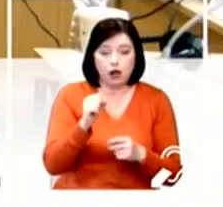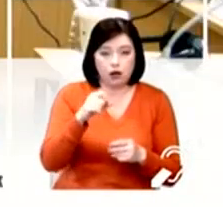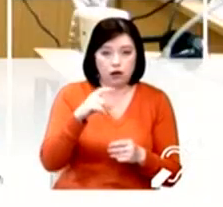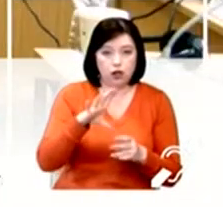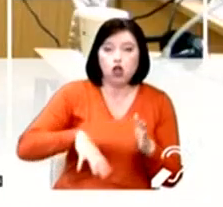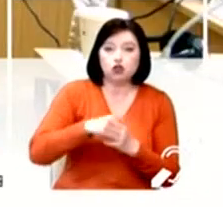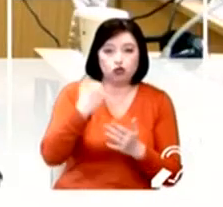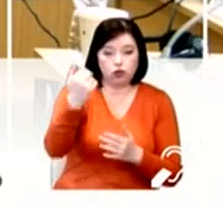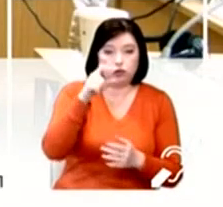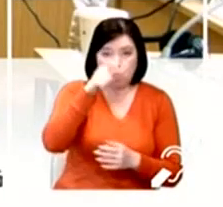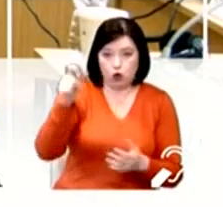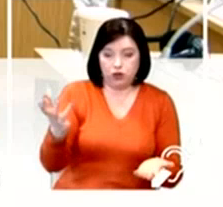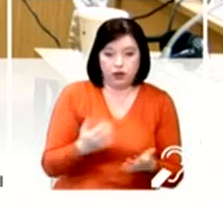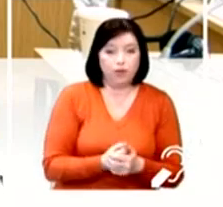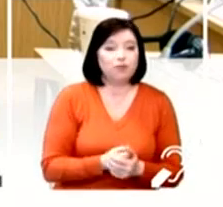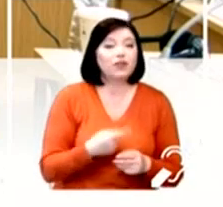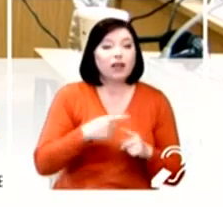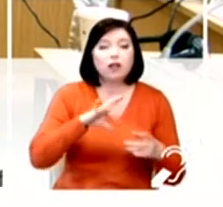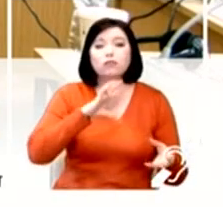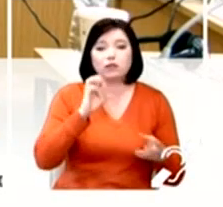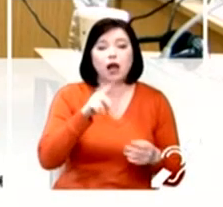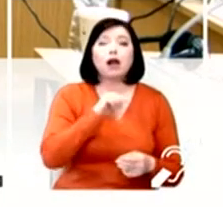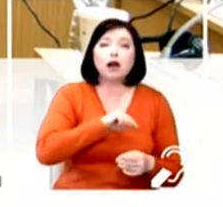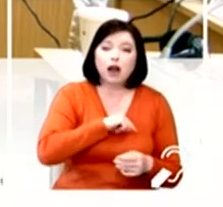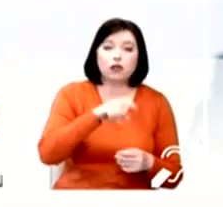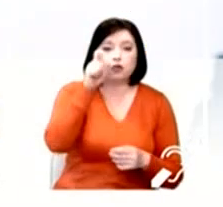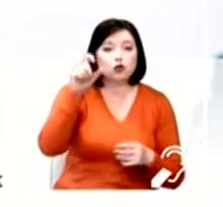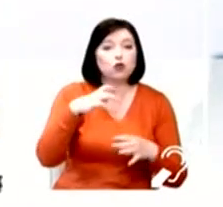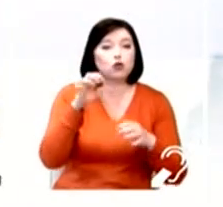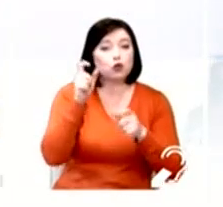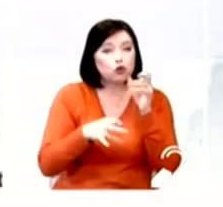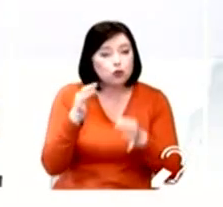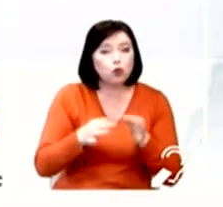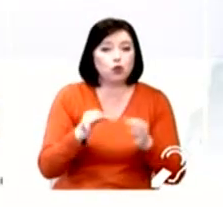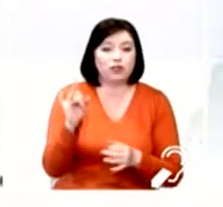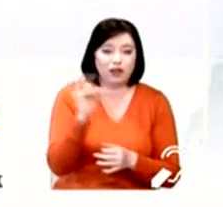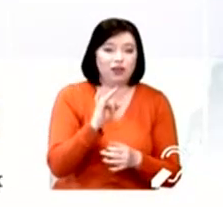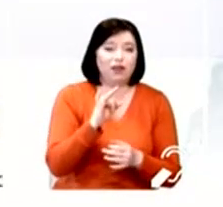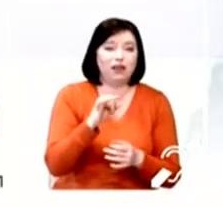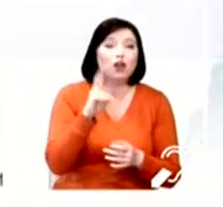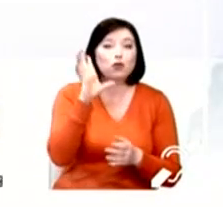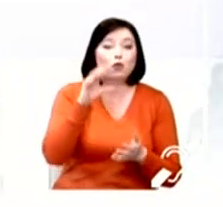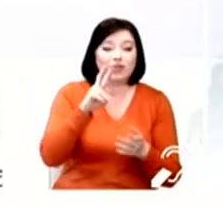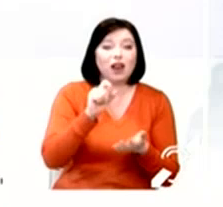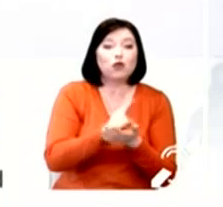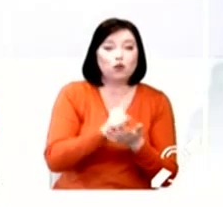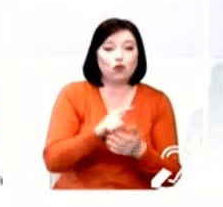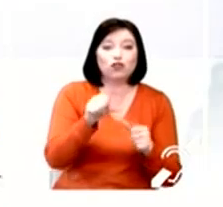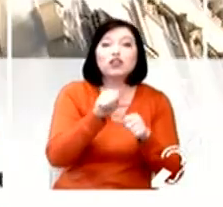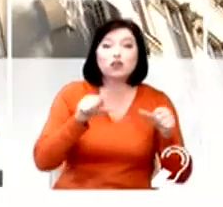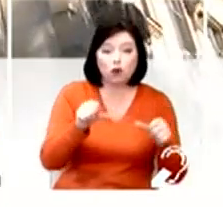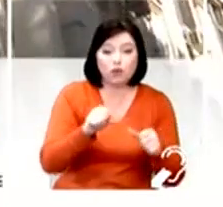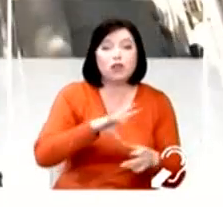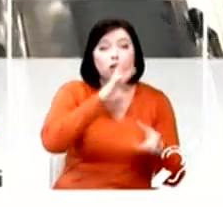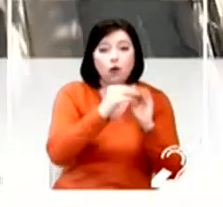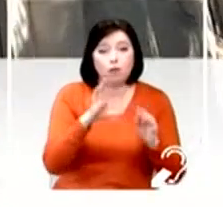public. Comisia Preveting a încheiat evaluarea candidaților din rândul judecătorilor și a societății civile pentru funcțiile de membri ai CSM. În